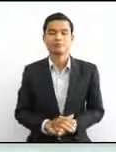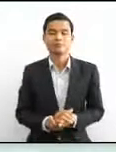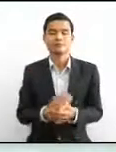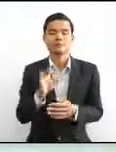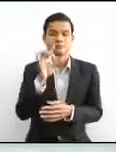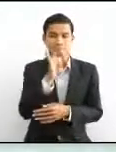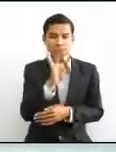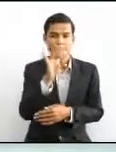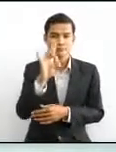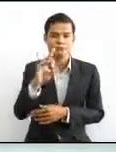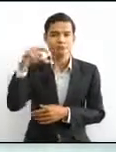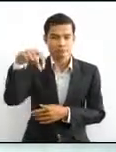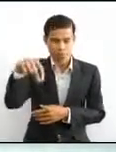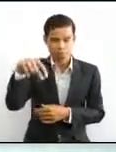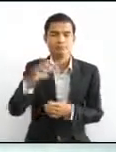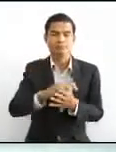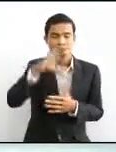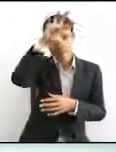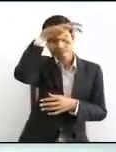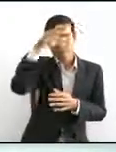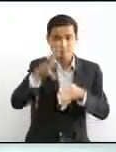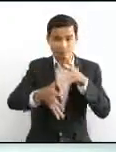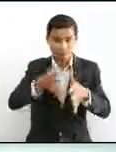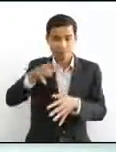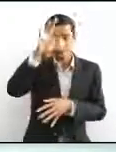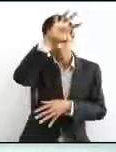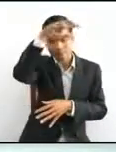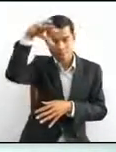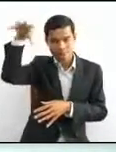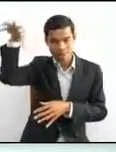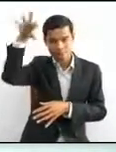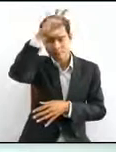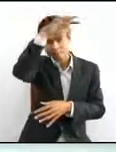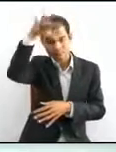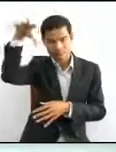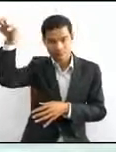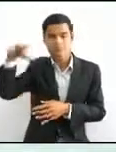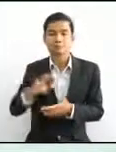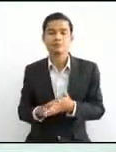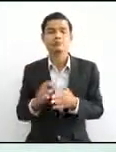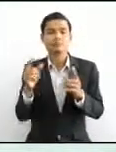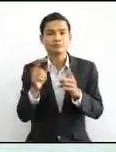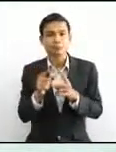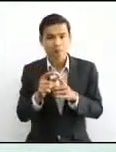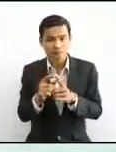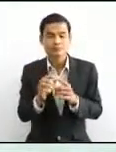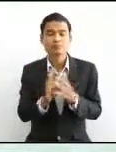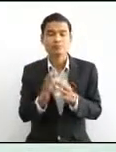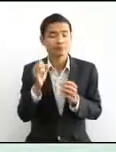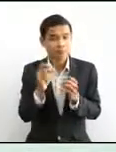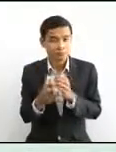Chà, biện nâng cư dương ăn thả bỏ. Bỏ bỏ. Chà, lấy biện bằng tọp tiết. Ta. Chấp